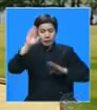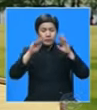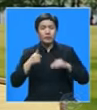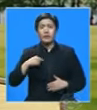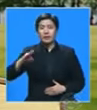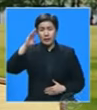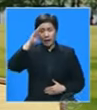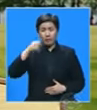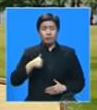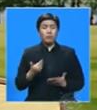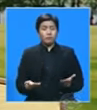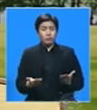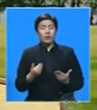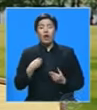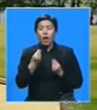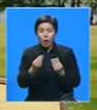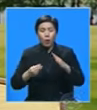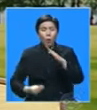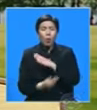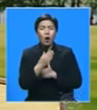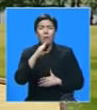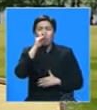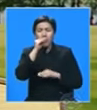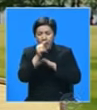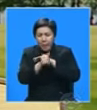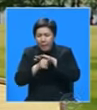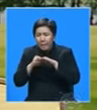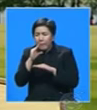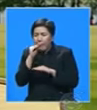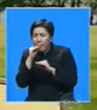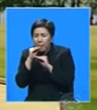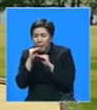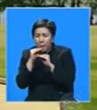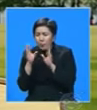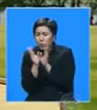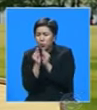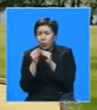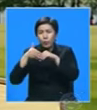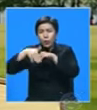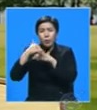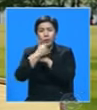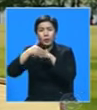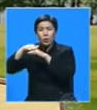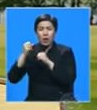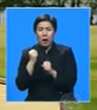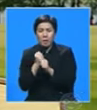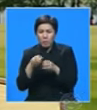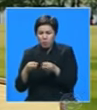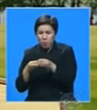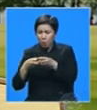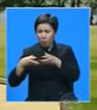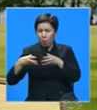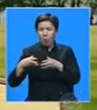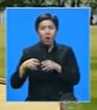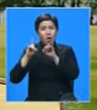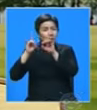ก็นะผมให้โอกาสทุกท่านเลยนะอย่าไปพูดกันในทางลับในต่างประเทศหรือประชุมสร้างความวุ่นวายต่างๆเหล่านี้นะครับผมเห็นว่